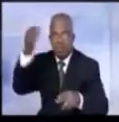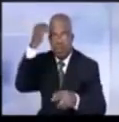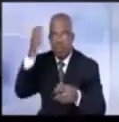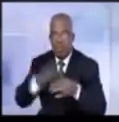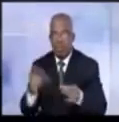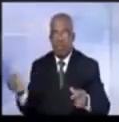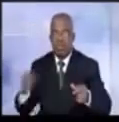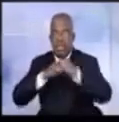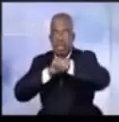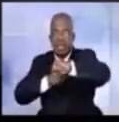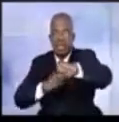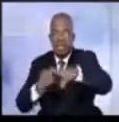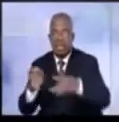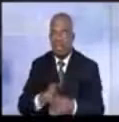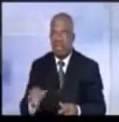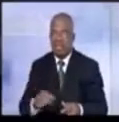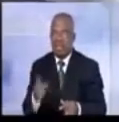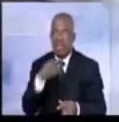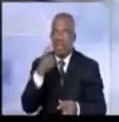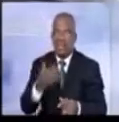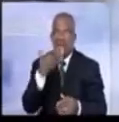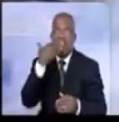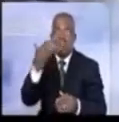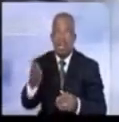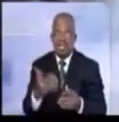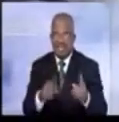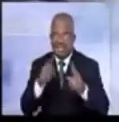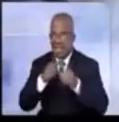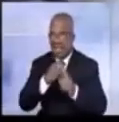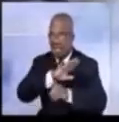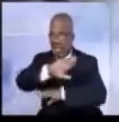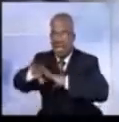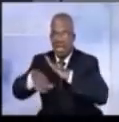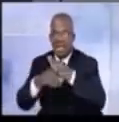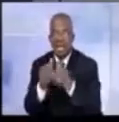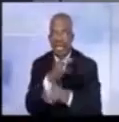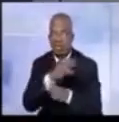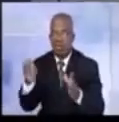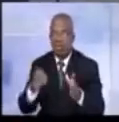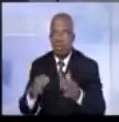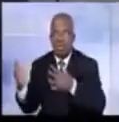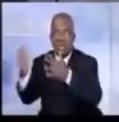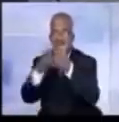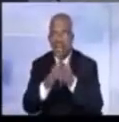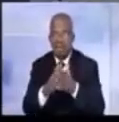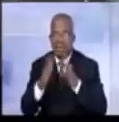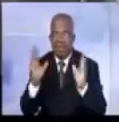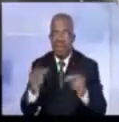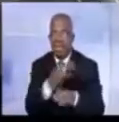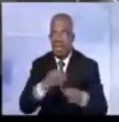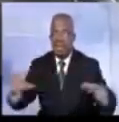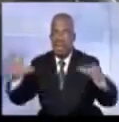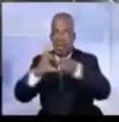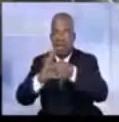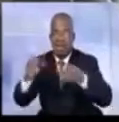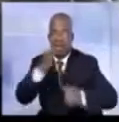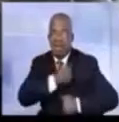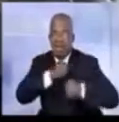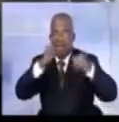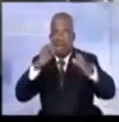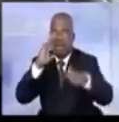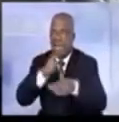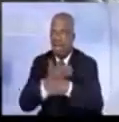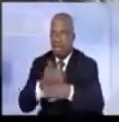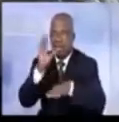alexis aoso a salué de cette mission qui vient encore une fois renforcer la coopération militaire entre les États-Unis et la Côte d'Ivoire sur